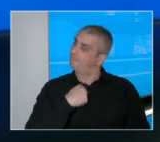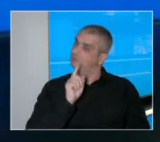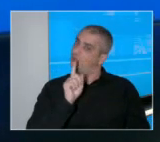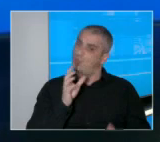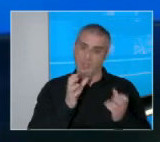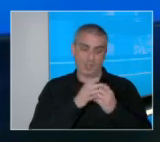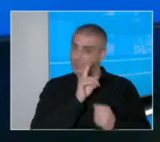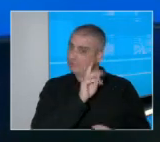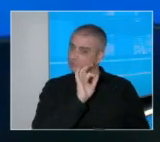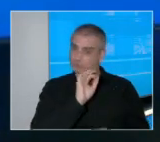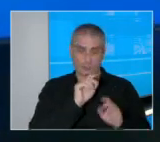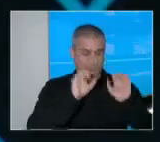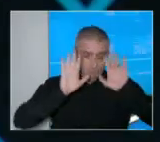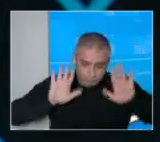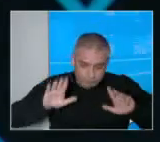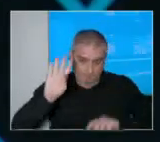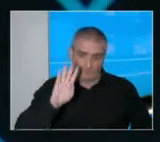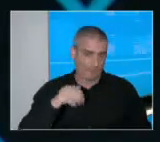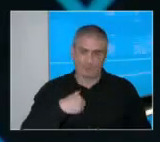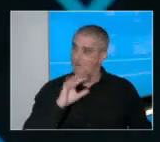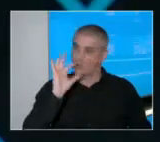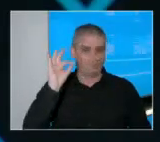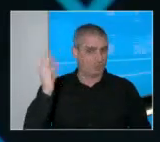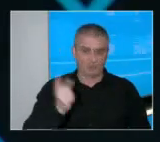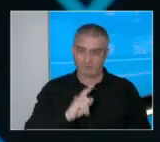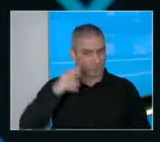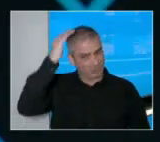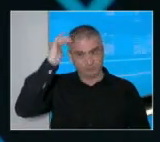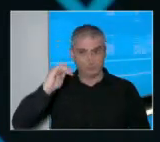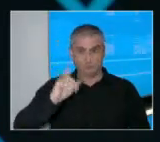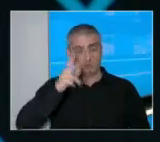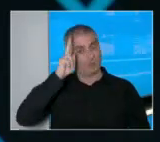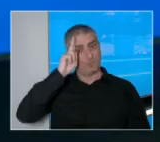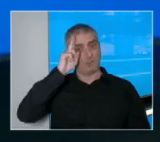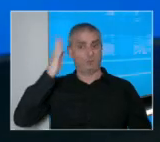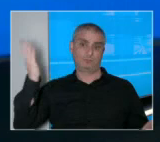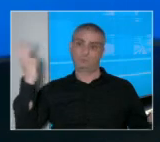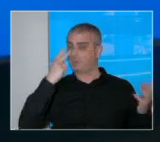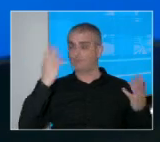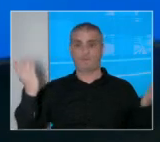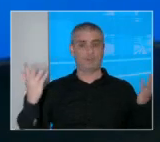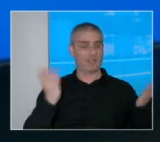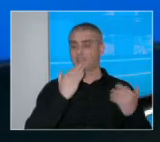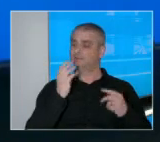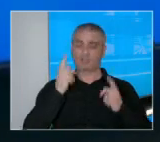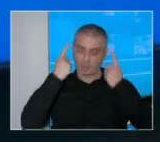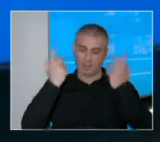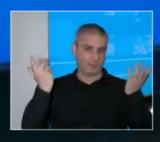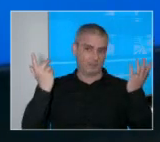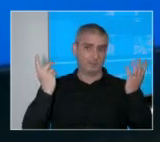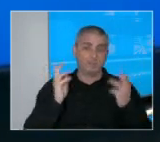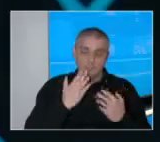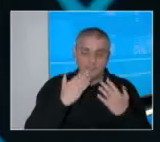גם בקט סוגדי ביבי. אני לא עם שס ולא עם סמוטריץ' ולא עם הליכודניקים, שמבחינתם אין ישראל אחרי ביבי.